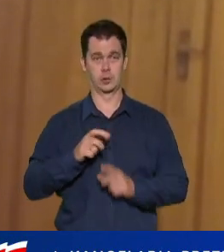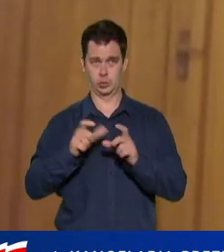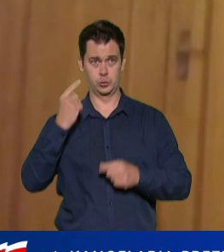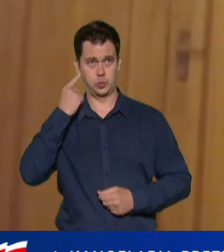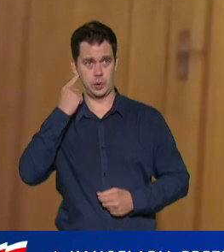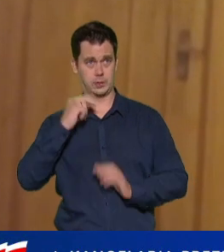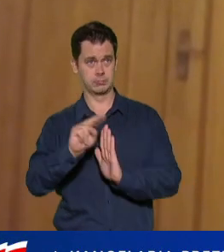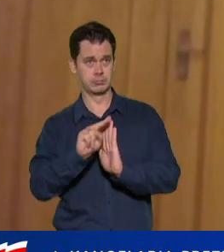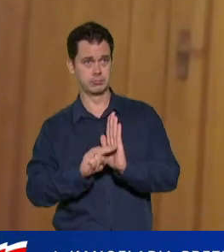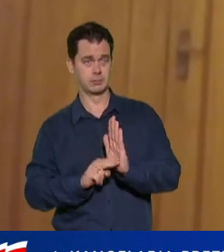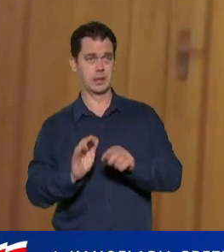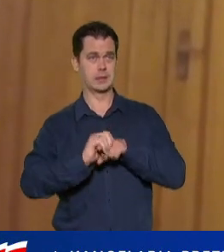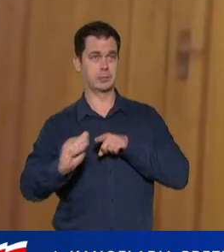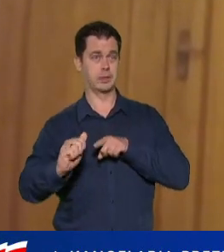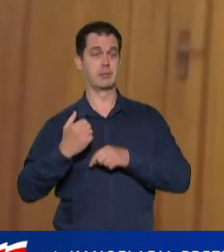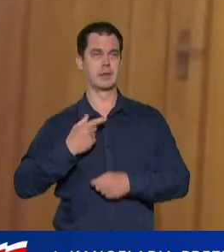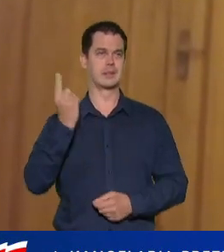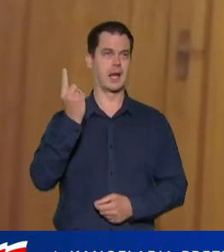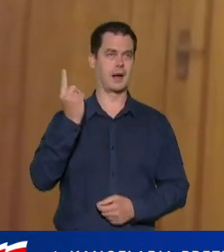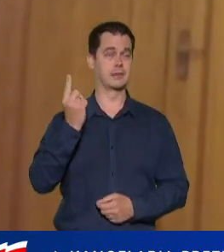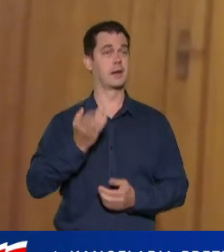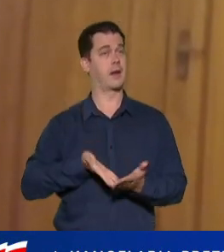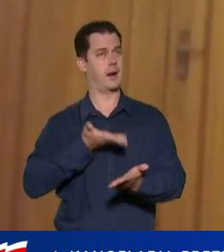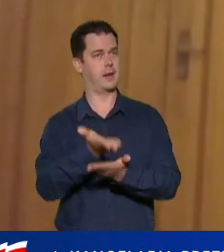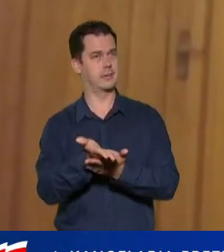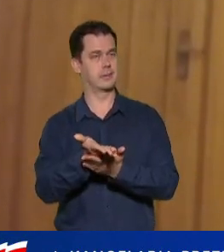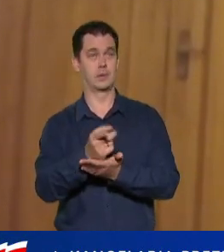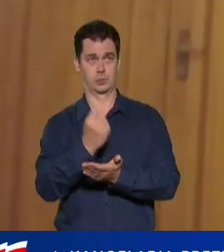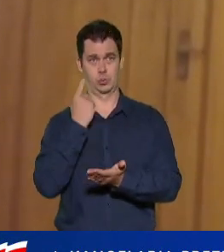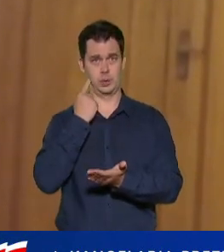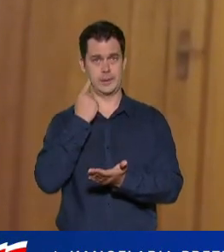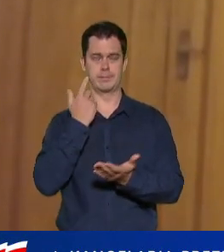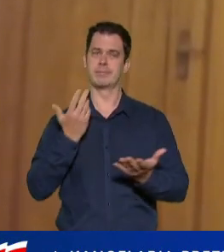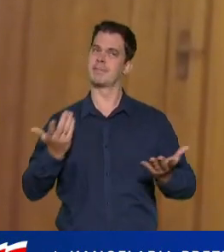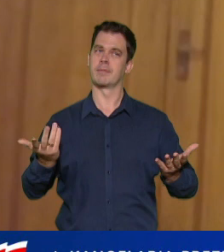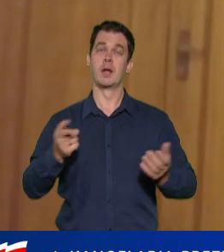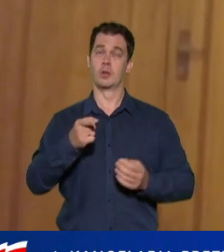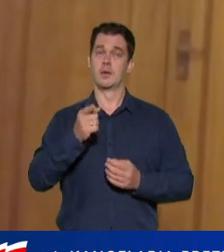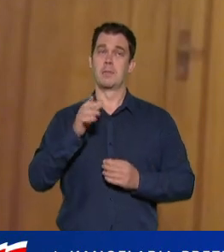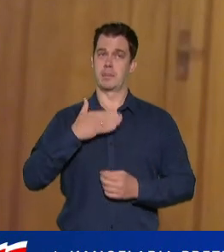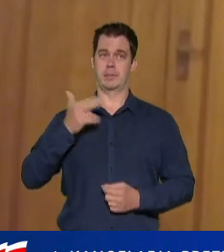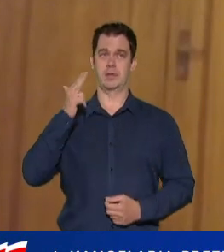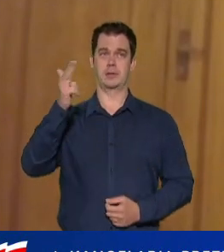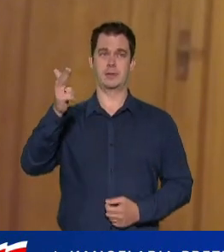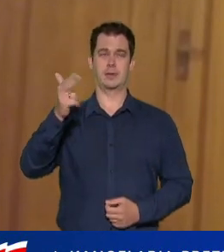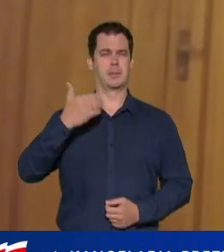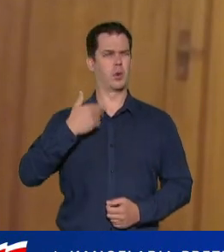naszych rygorów, naszych zakazów i nakazów i zaleceń. I to jest to światełko w tunelu. Pamiętamy